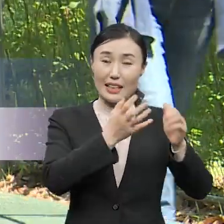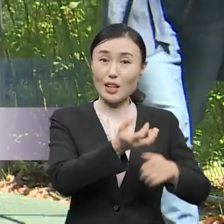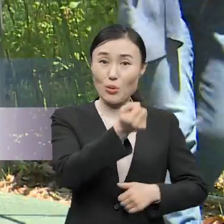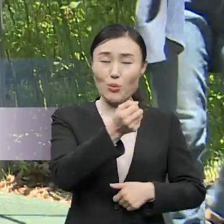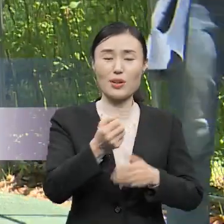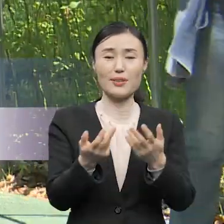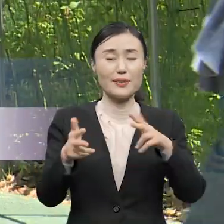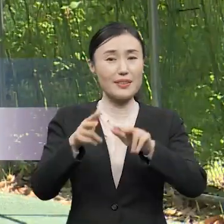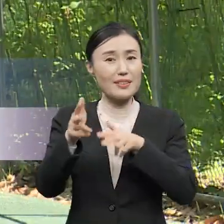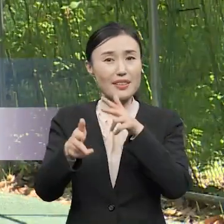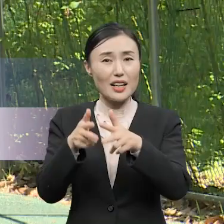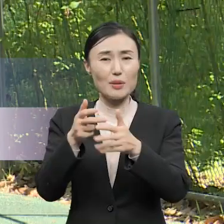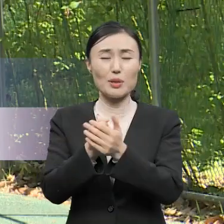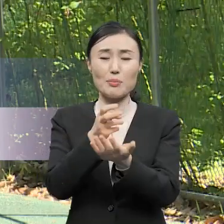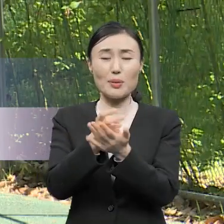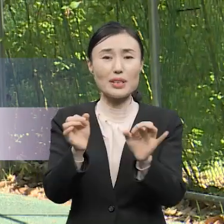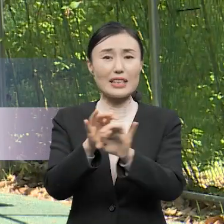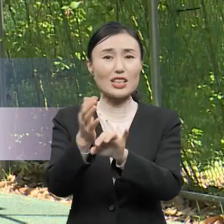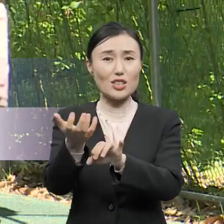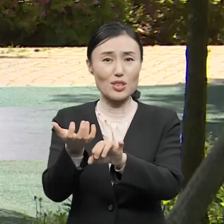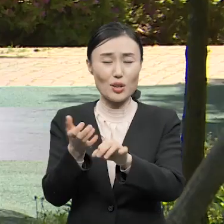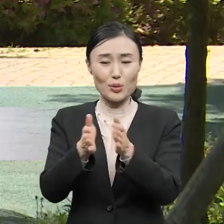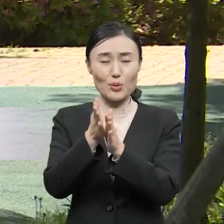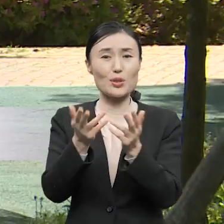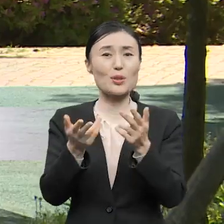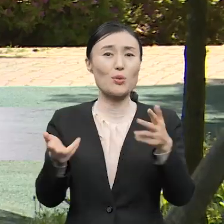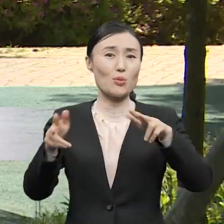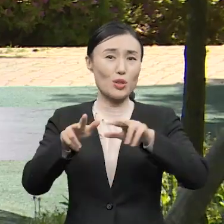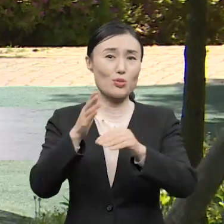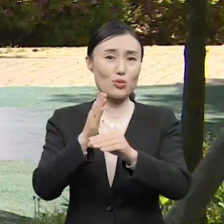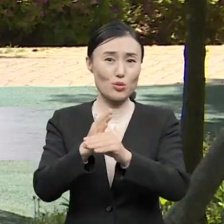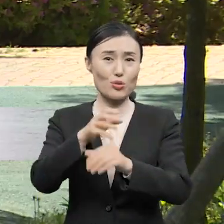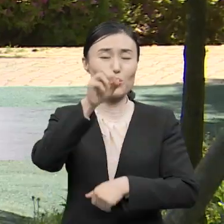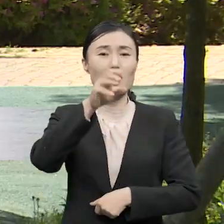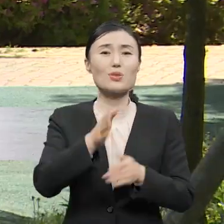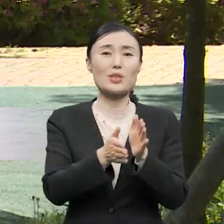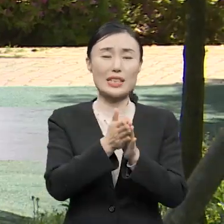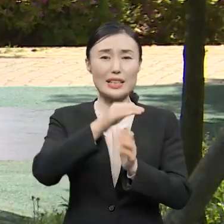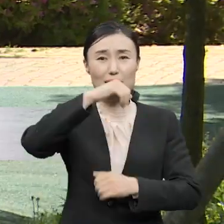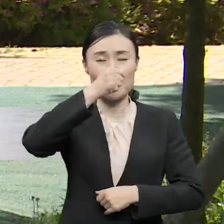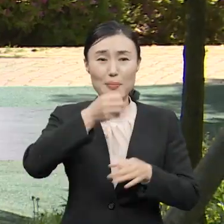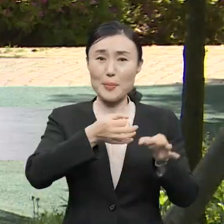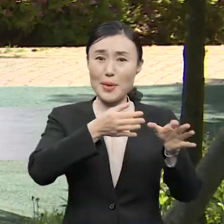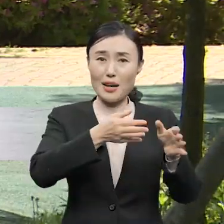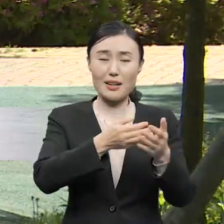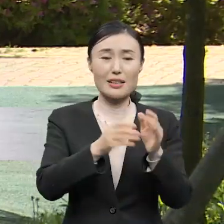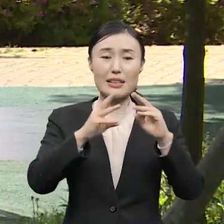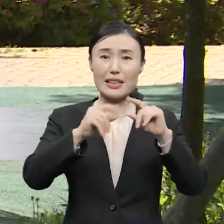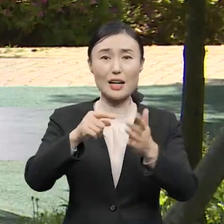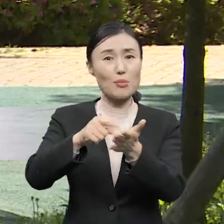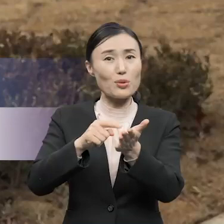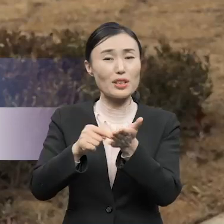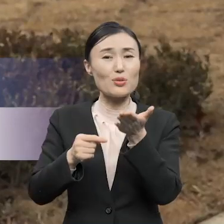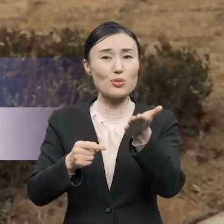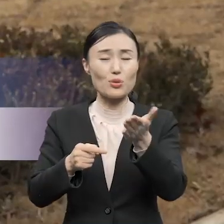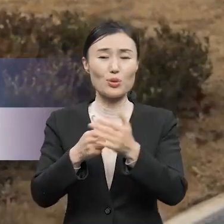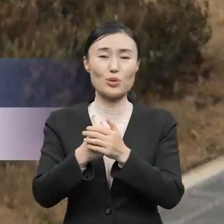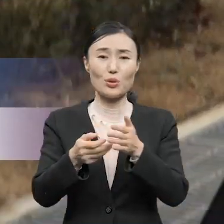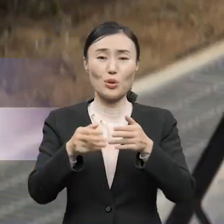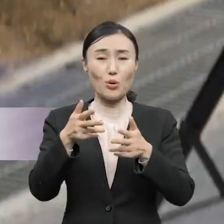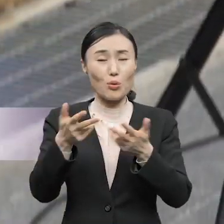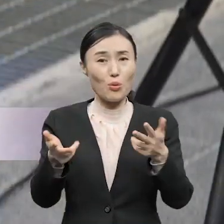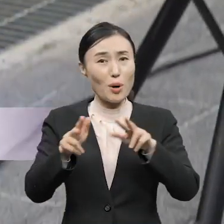재정공원 사업은 일몰제 대상 도시공원 중 광주시가 예산을 직접 투입해 토지를 보상하고 조성하는